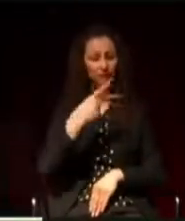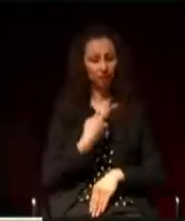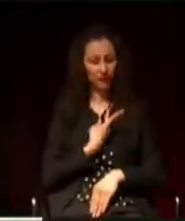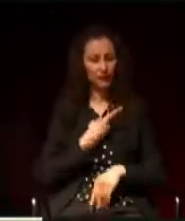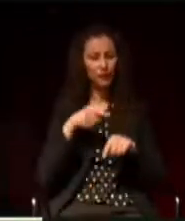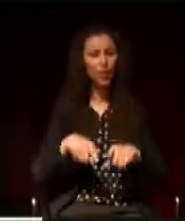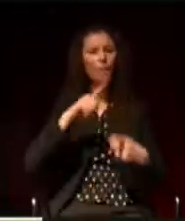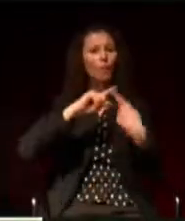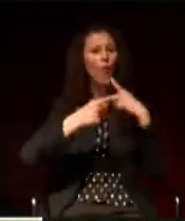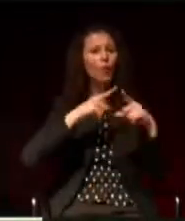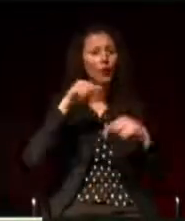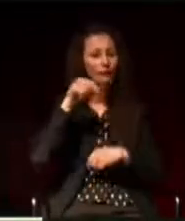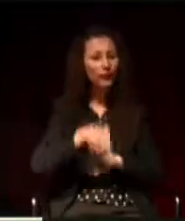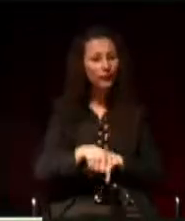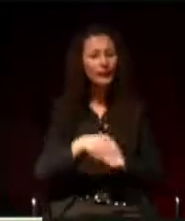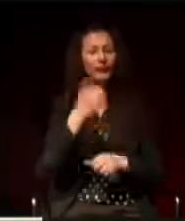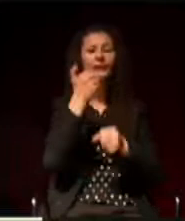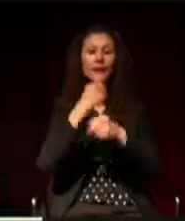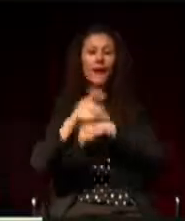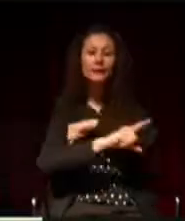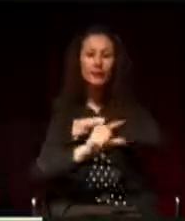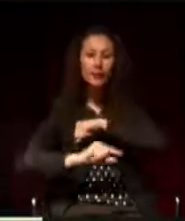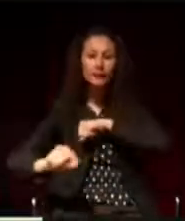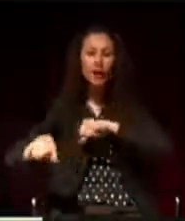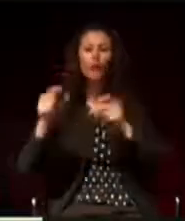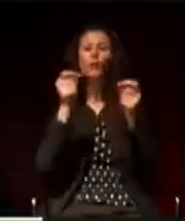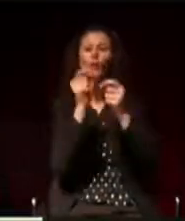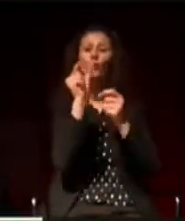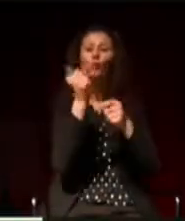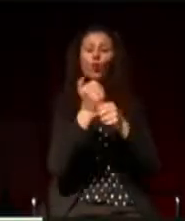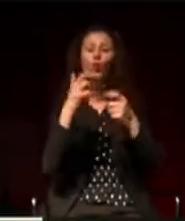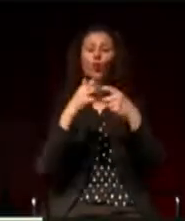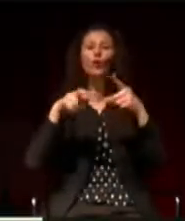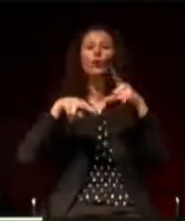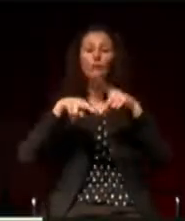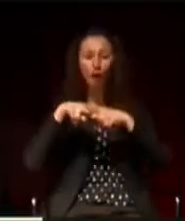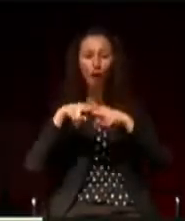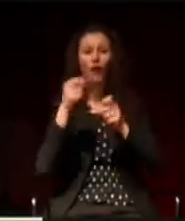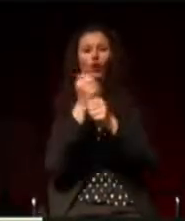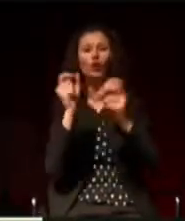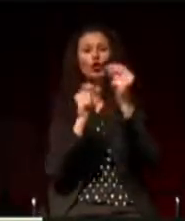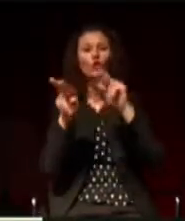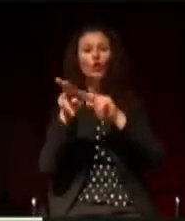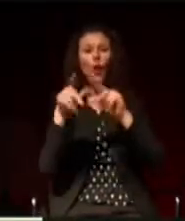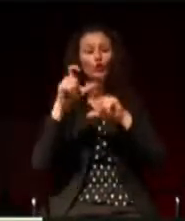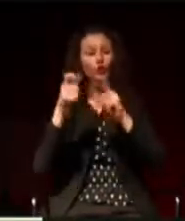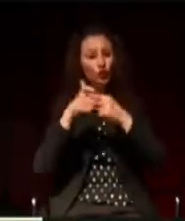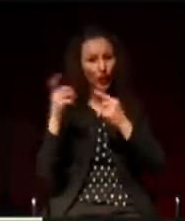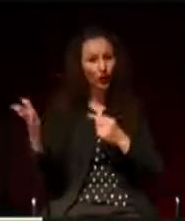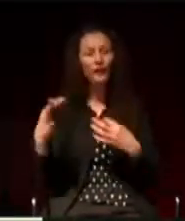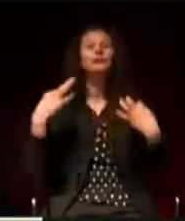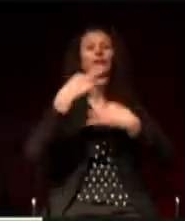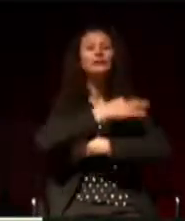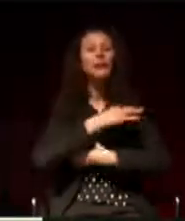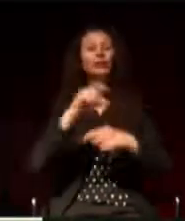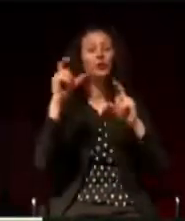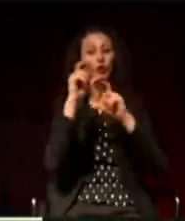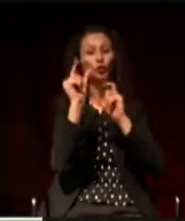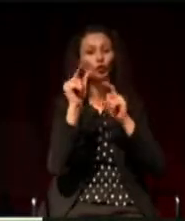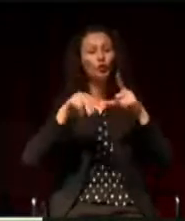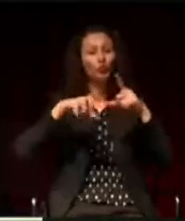belediyemizin bürokratlarına, Genel Sekreterimiz Sayın Buğra Gökçe'ye, Genel Sekreter Yardımcımız Sayın Supi